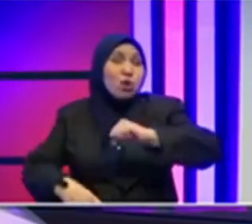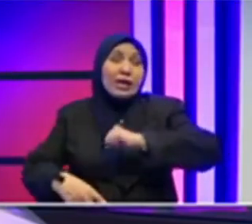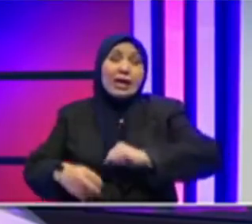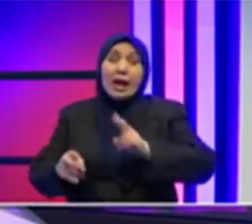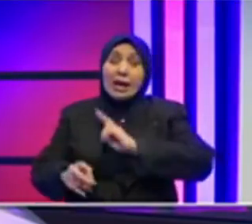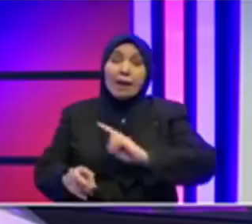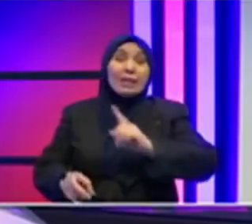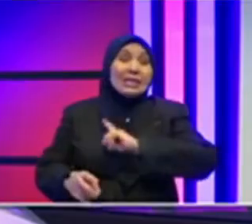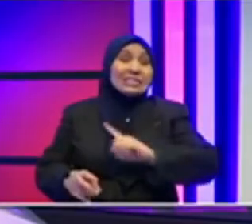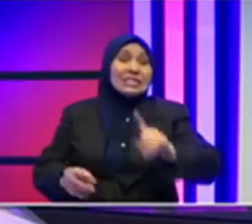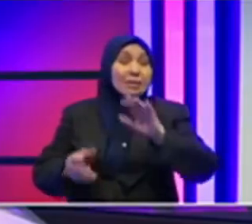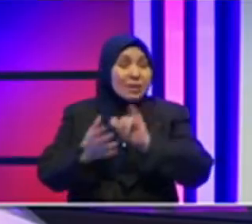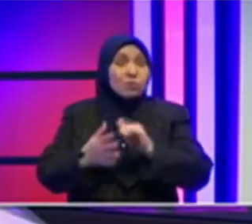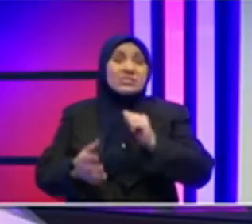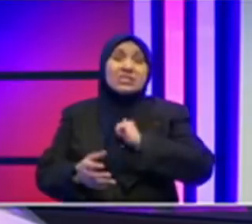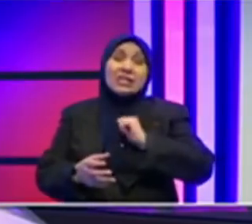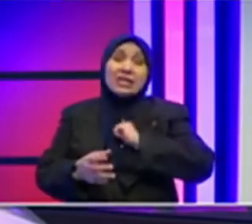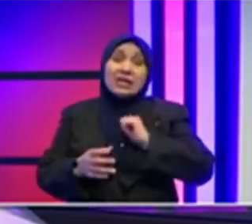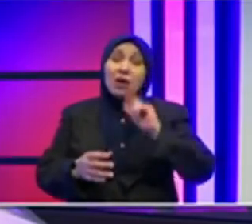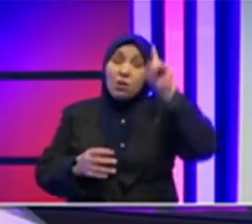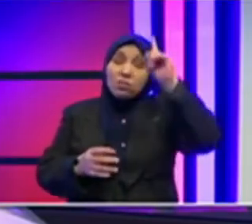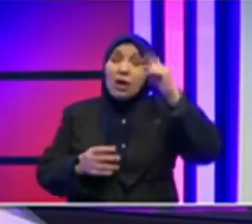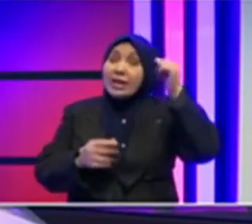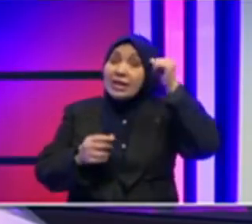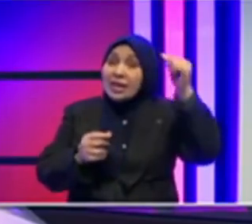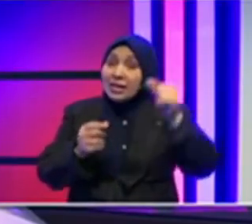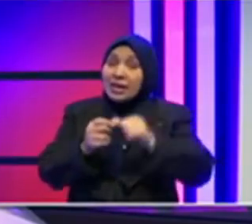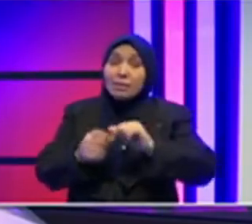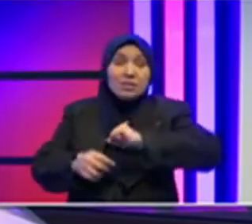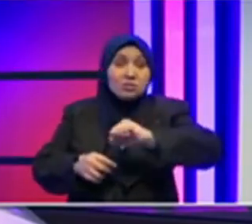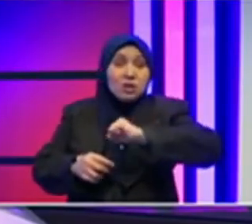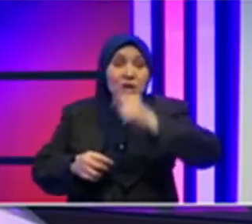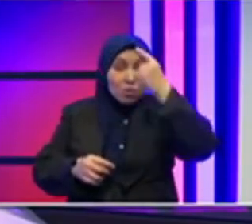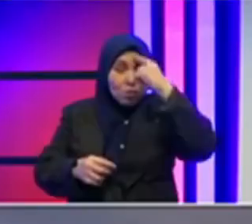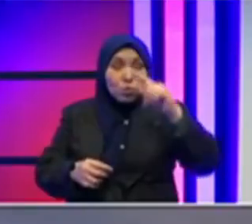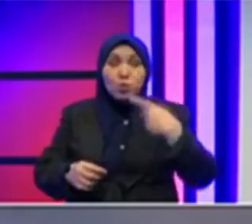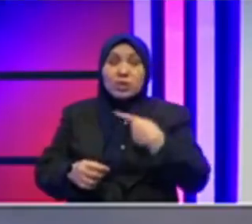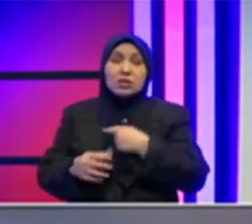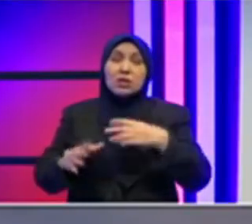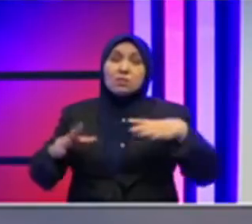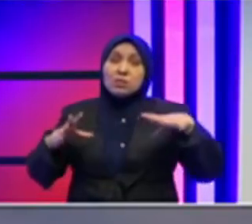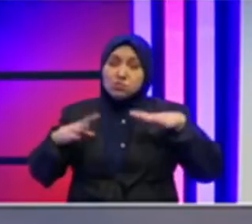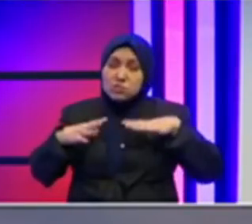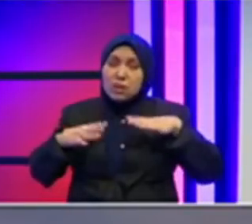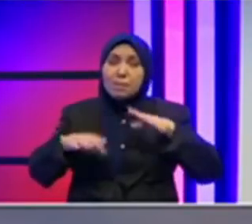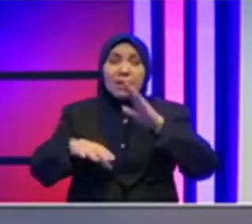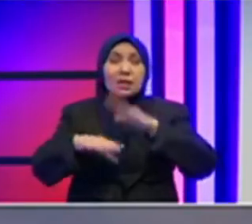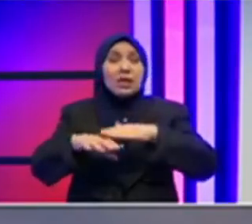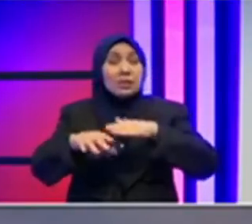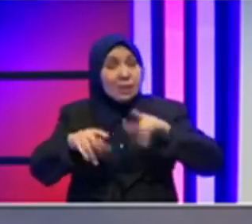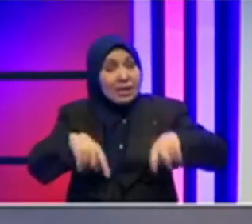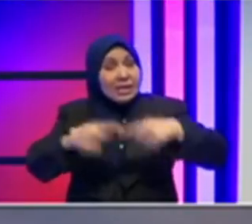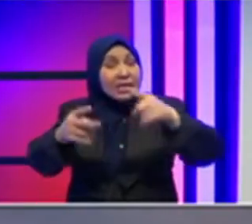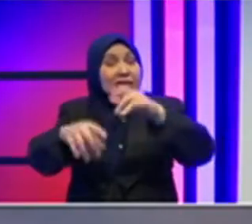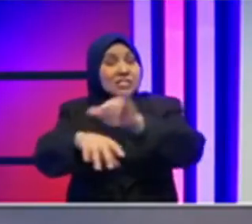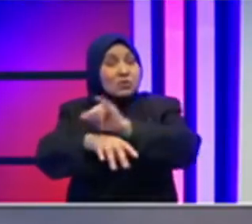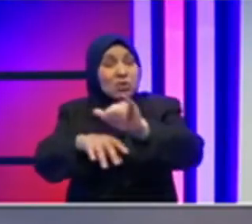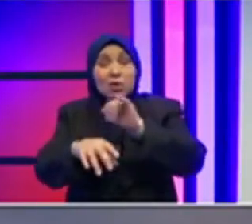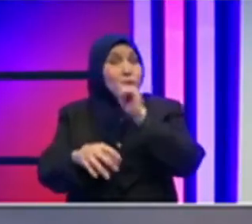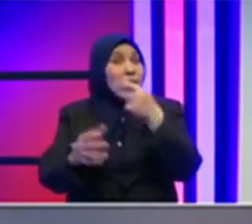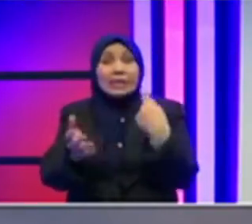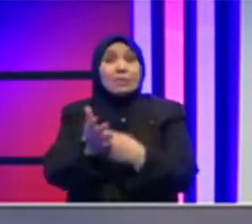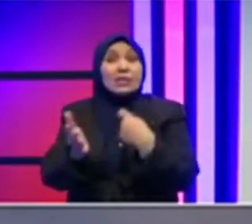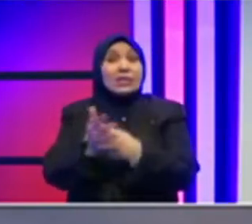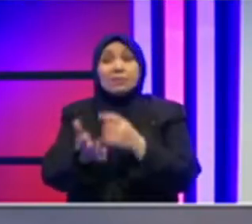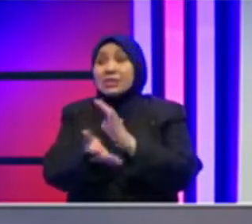sendiri. Ini Allah ingatkan kerana apa? Perjuangan kita nak bercuti Ustaz, forever ke syurga, tadi itu dia bukannya tiba-tiba dia jadi